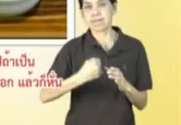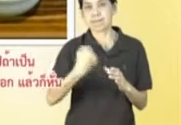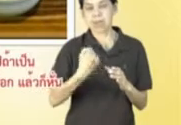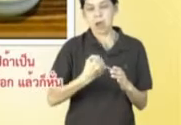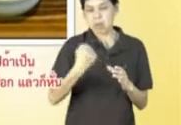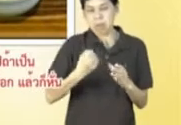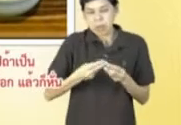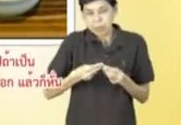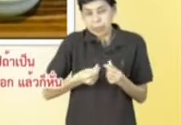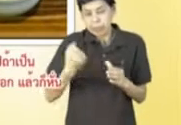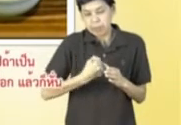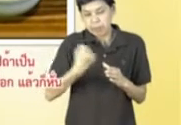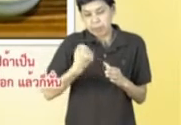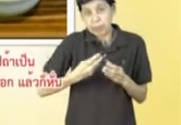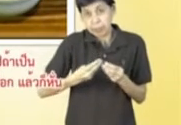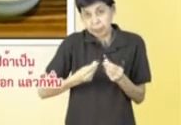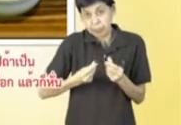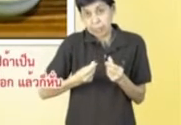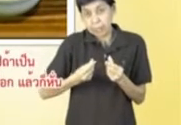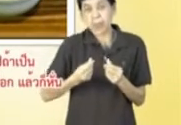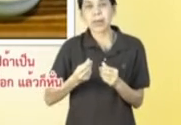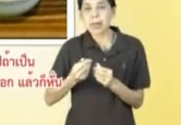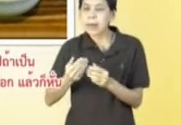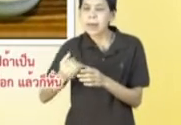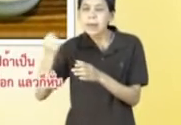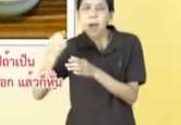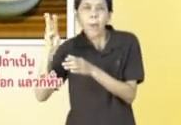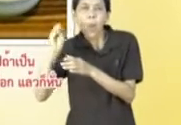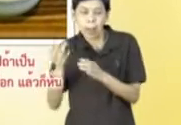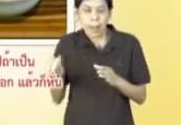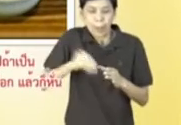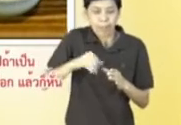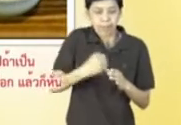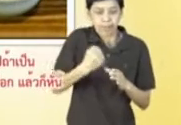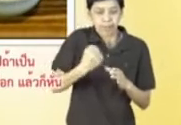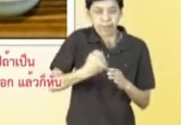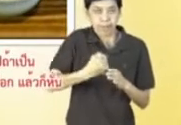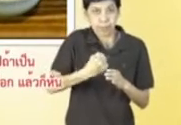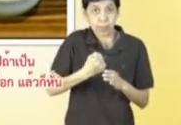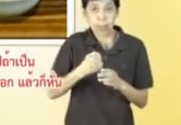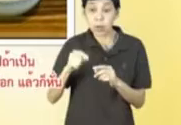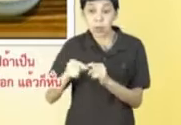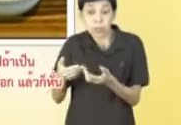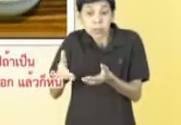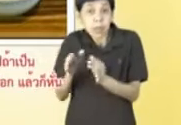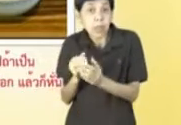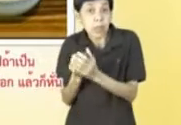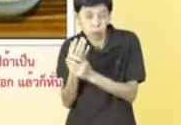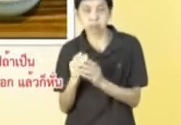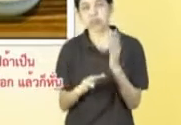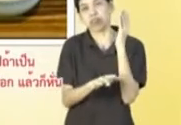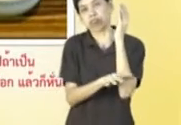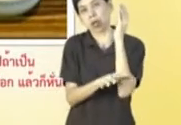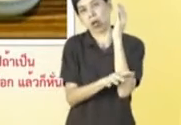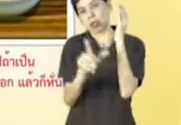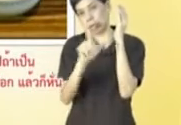โขกให้ละเอียดเลยพอใกล้ละเอียดปุ๊บก็ใส่กะปิลงไปนะฮะแล้วถ้าจะเป็นแกงขี้เหล็กก็ต้องเอากระชายนะ